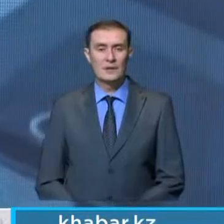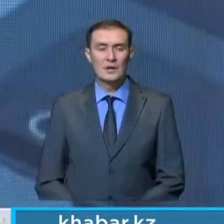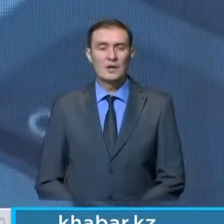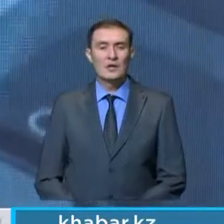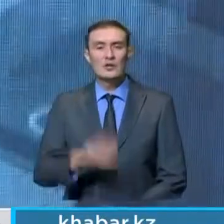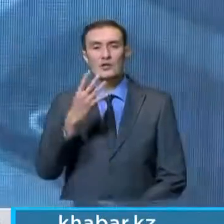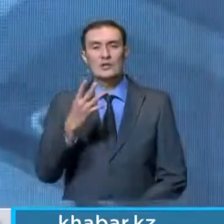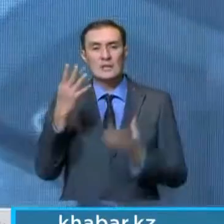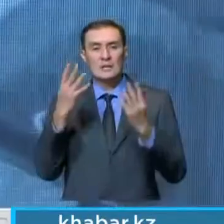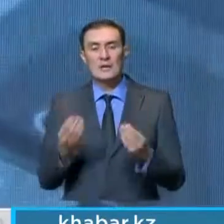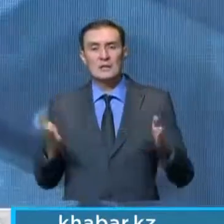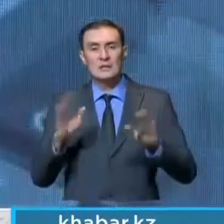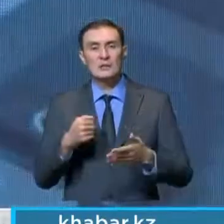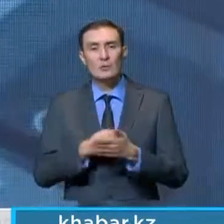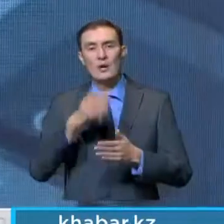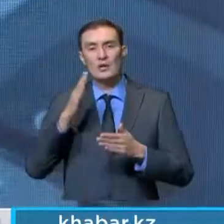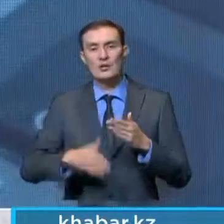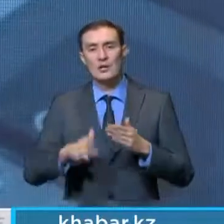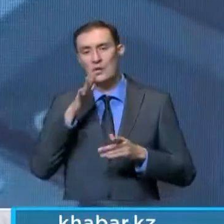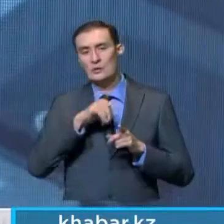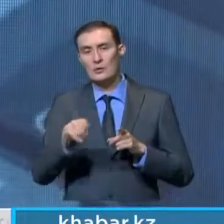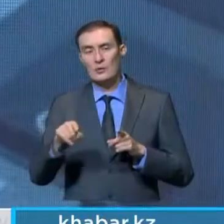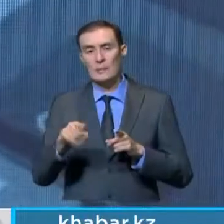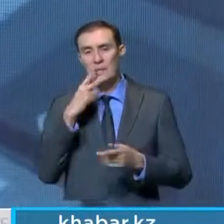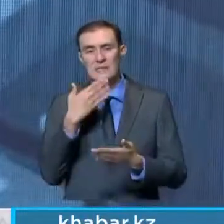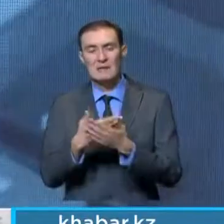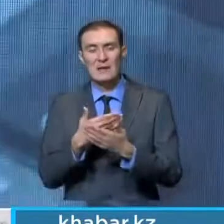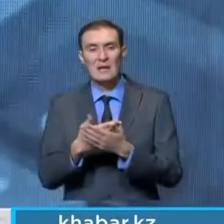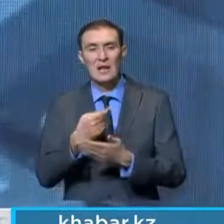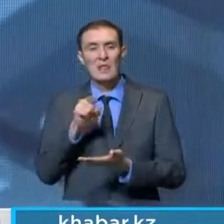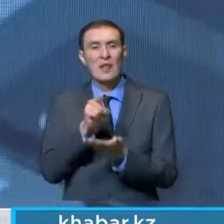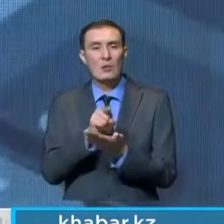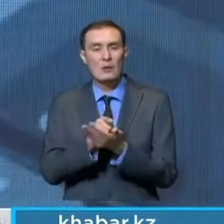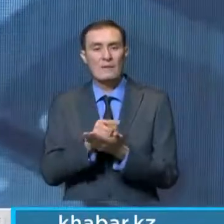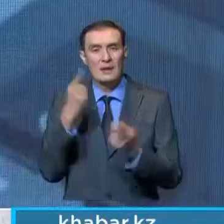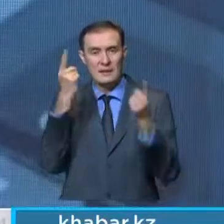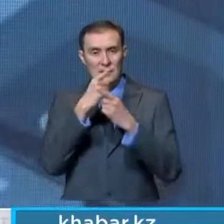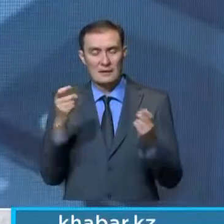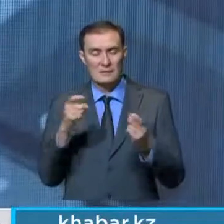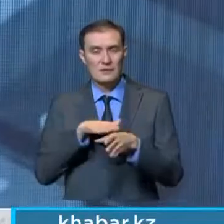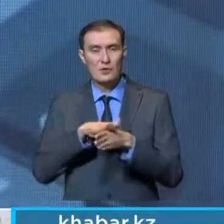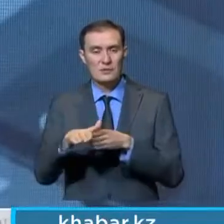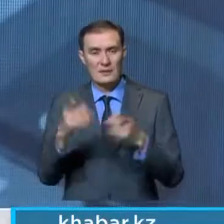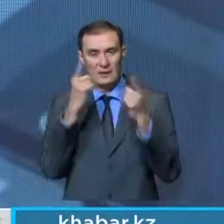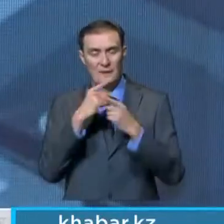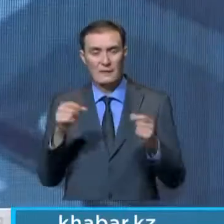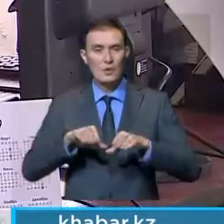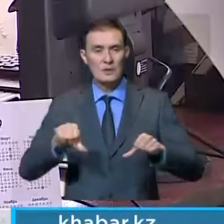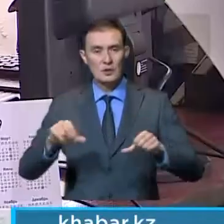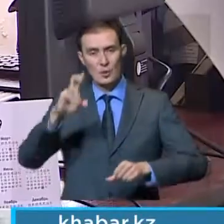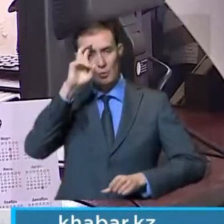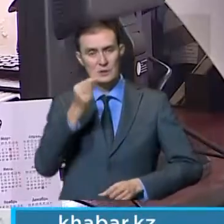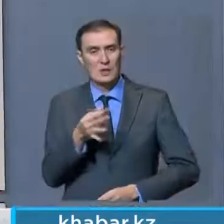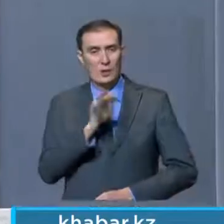Четыре дня осталось до окончания срока представления налоговой декларации в рамках внедрения всеобщего декларирования. В Комитете